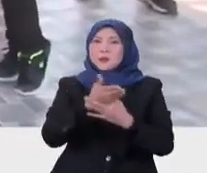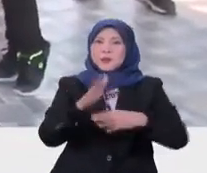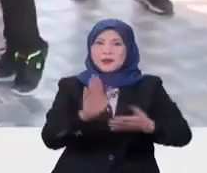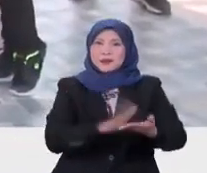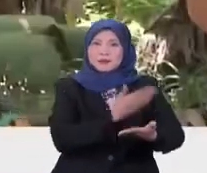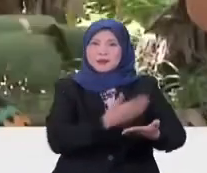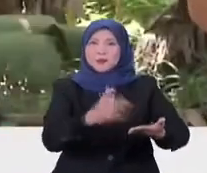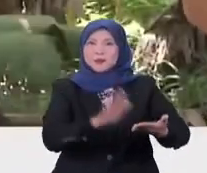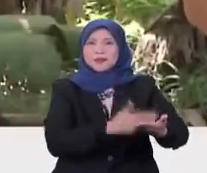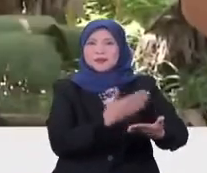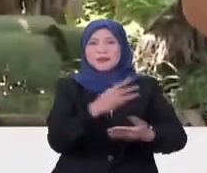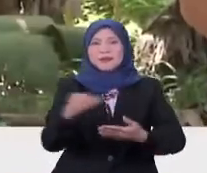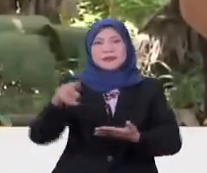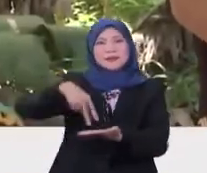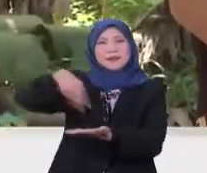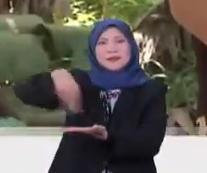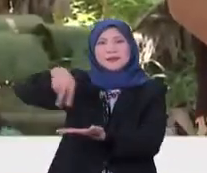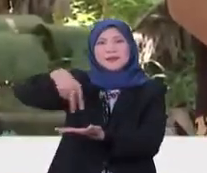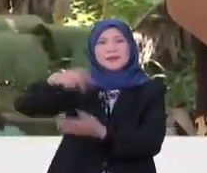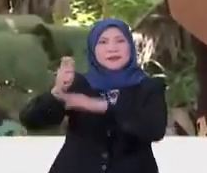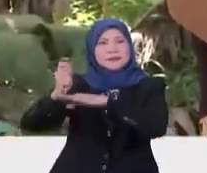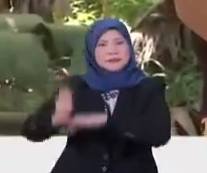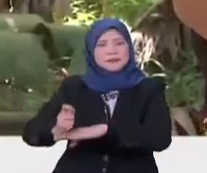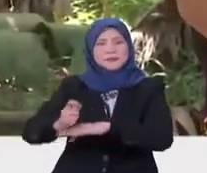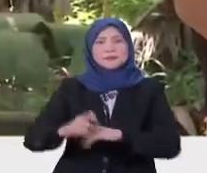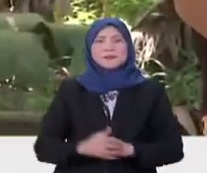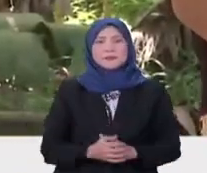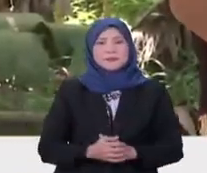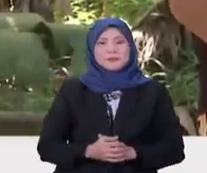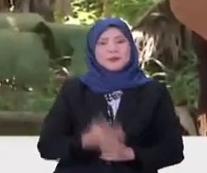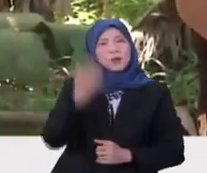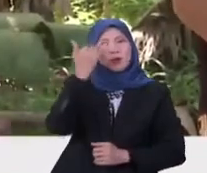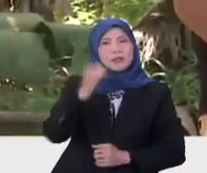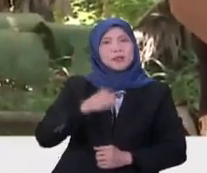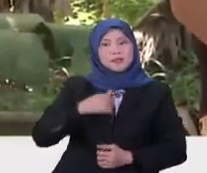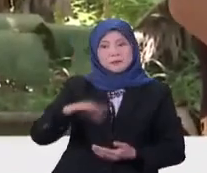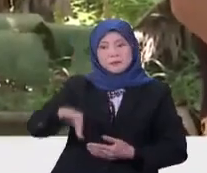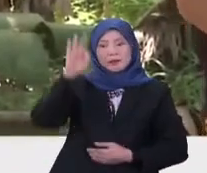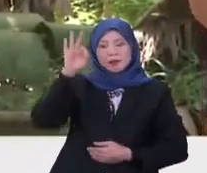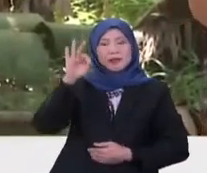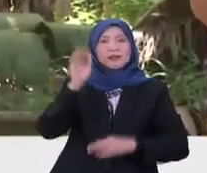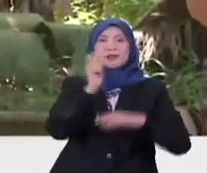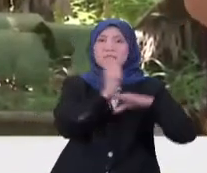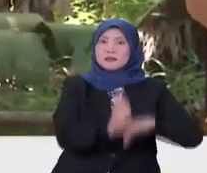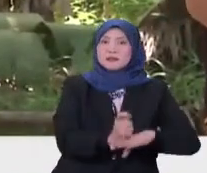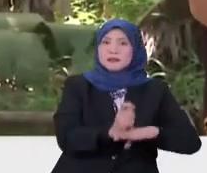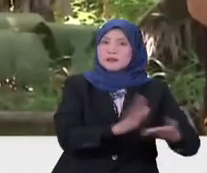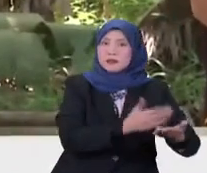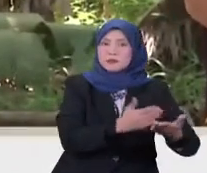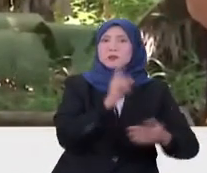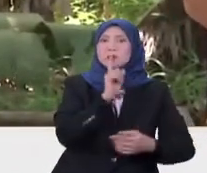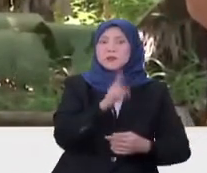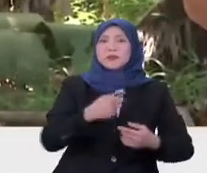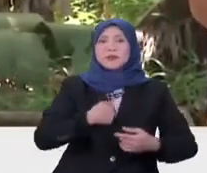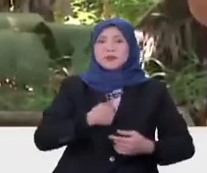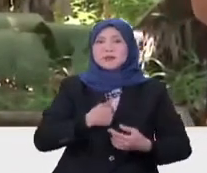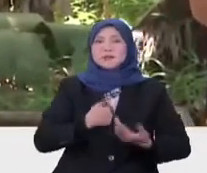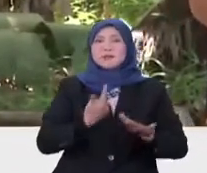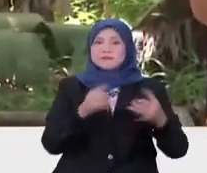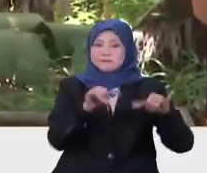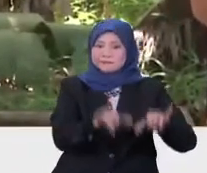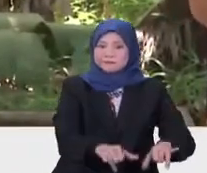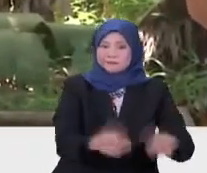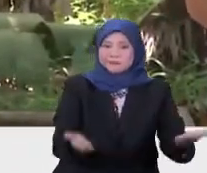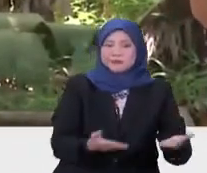tarian tradisi. Kenapa saya memilih muzik tradisi? Sebab sebagai anak jati Tamparuli dan sebagai anak jati dusun, sudah